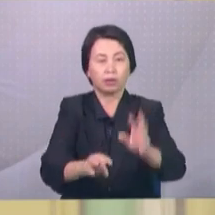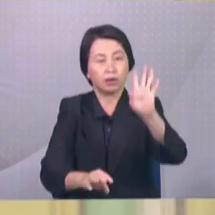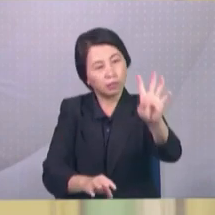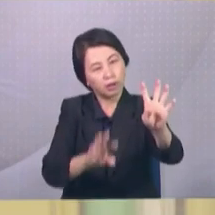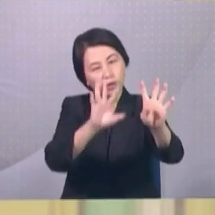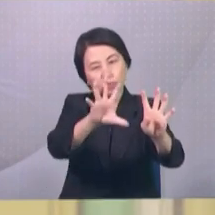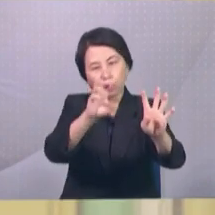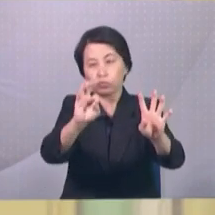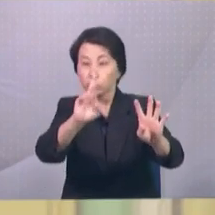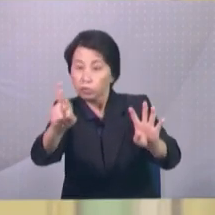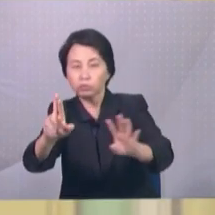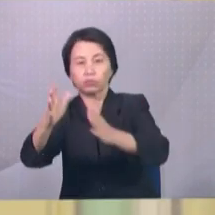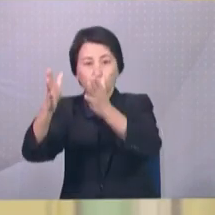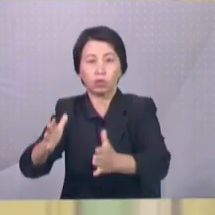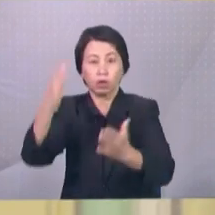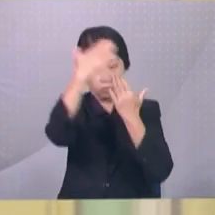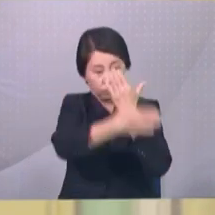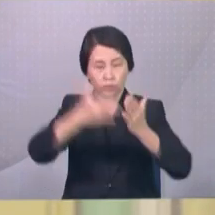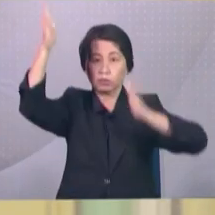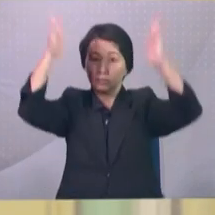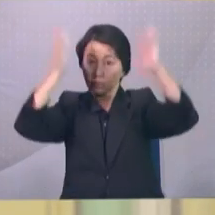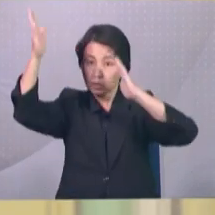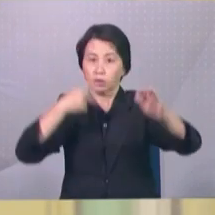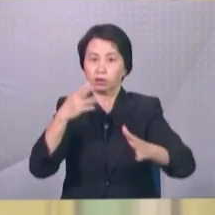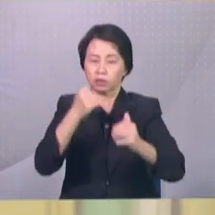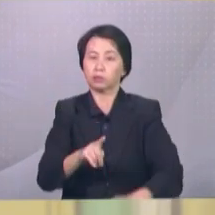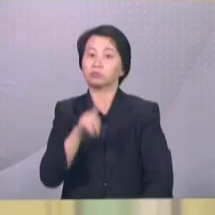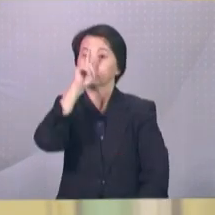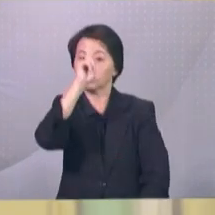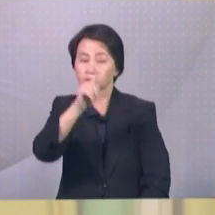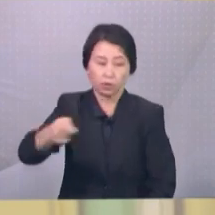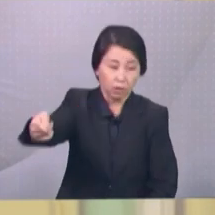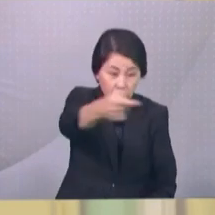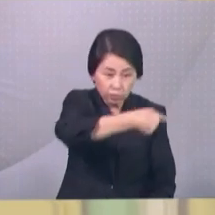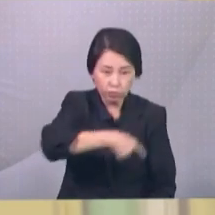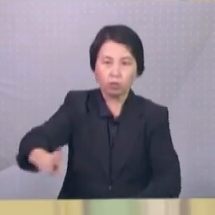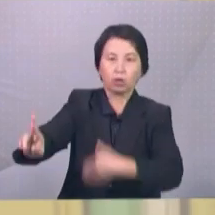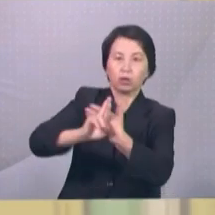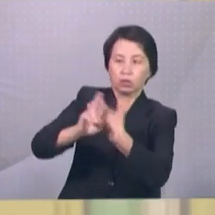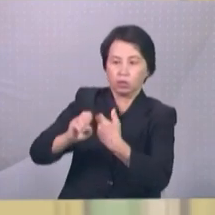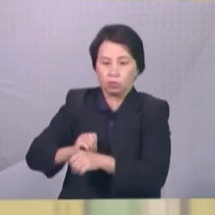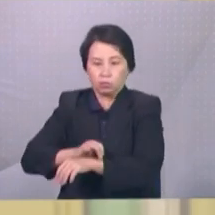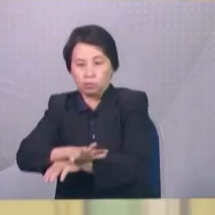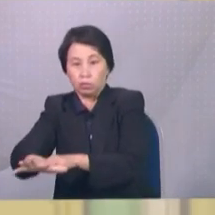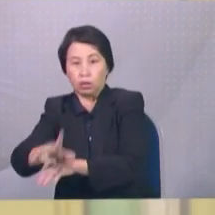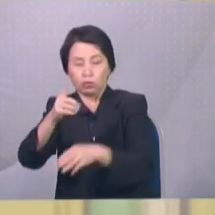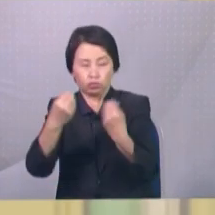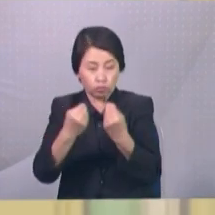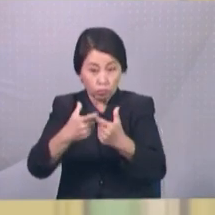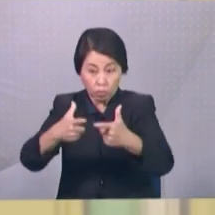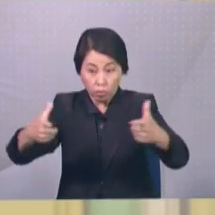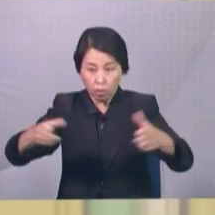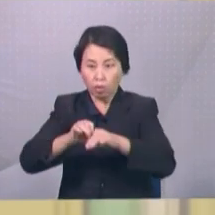hampir 450,000 orang di seluruh negara. Jadi kita ingin pastikan bahawa risiko jangkitan kepada satu jumlah yang besar